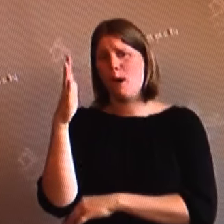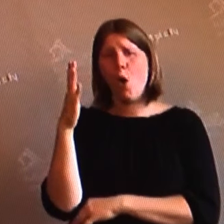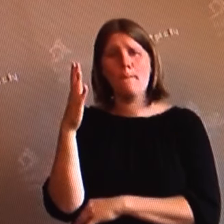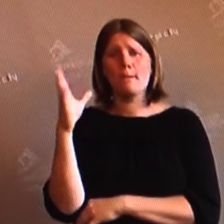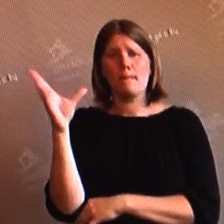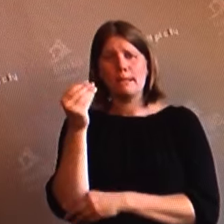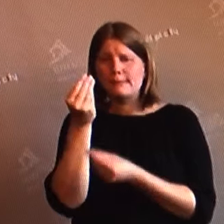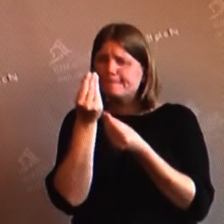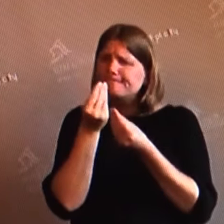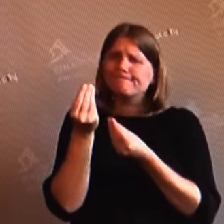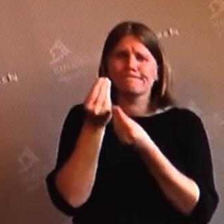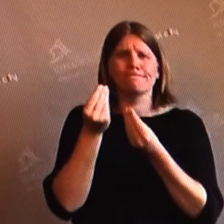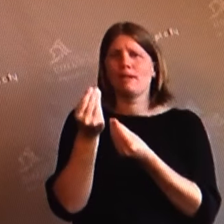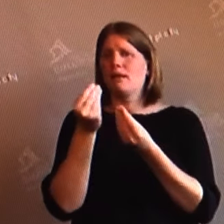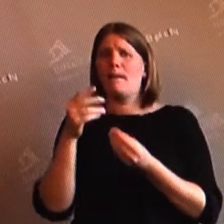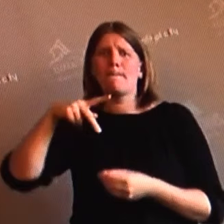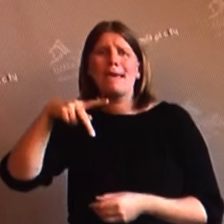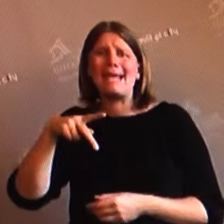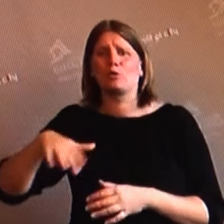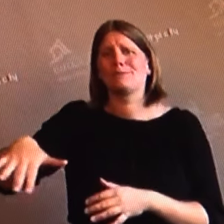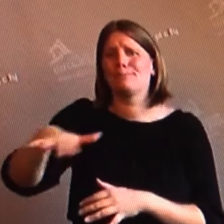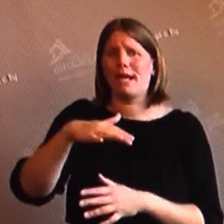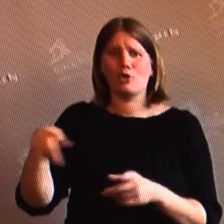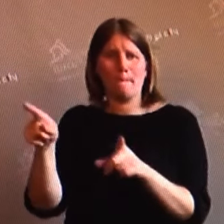Petrus ausmachen, aber wo ich da lebe, ein Mann eine perfekte